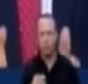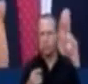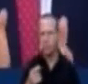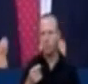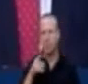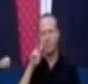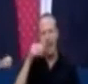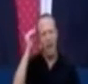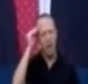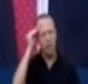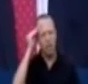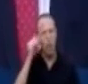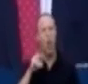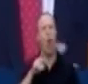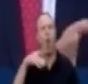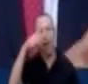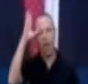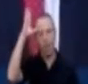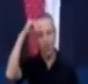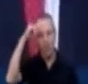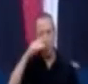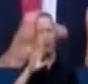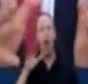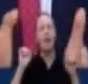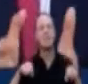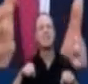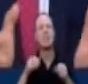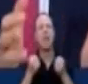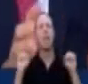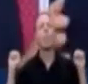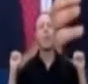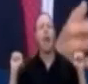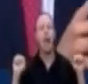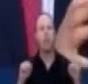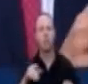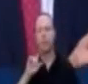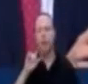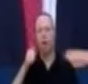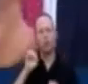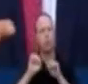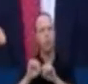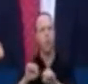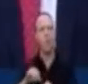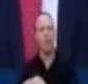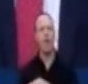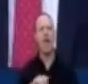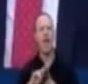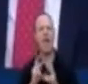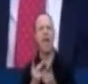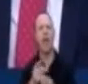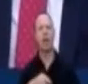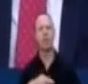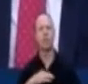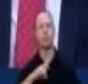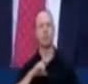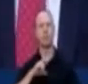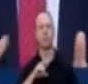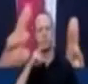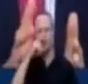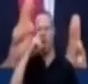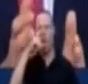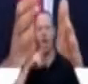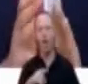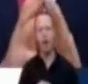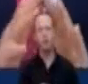צריך לזכור שטראמפ הוא מכל הנשיאים הרפובליקאים הכי פרו-להט"ב שהיה אי פעם. זה אומנם פחות מהדמוקרטים, צריך להגיד,